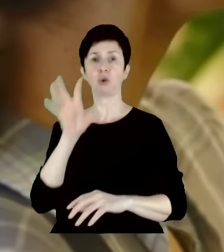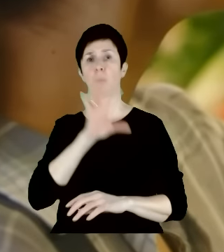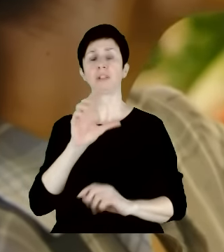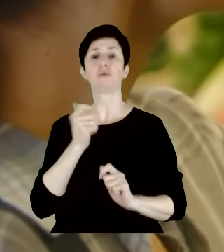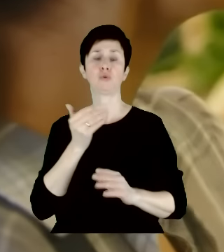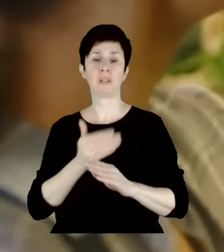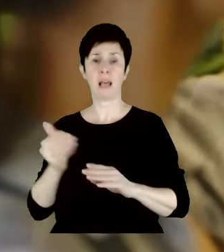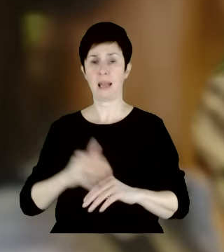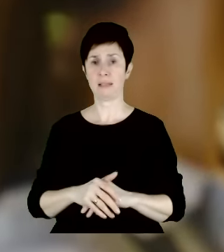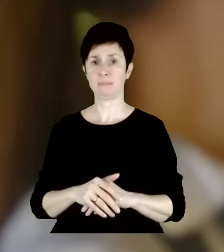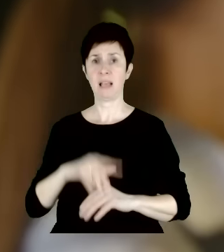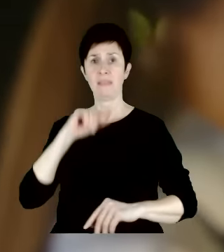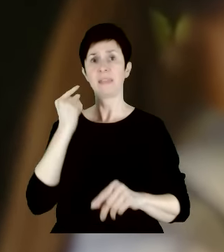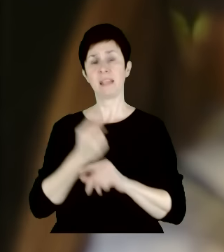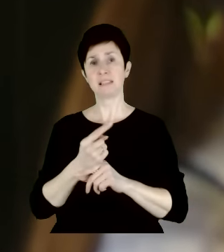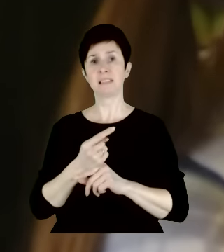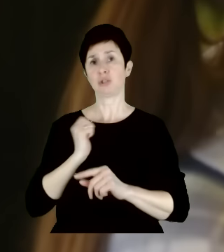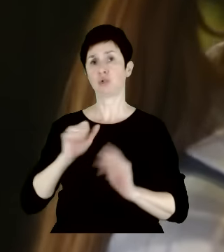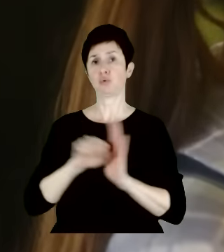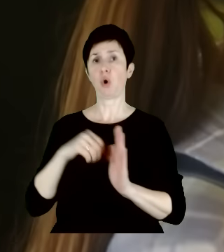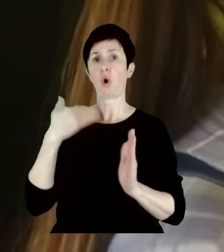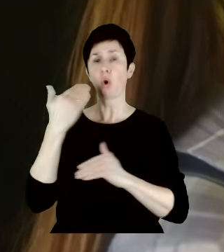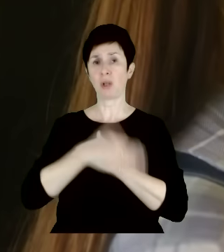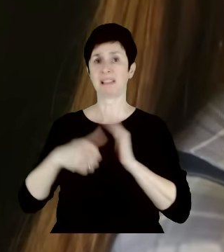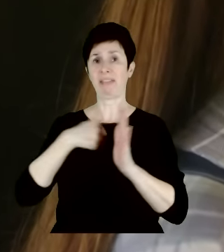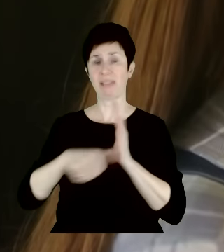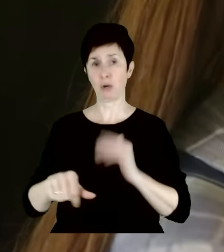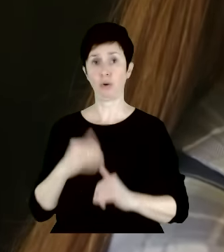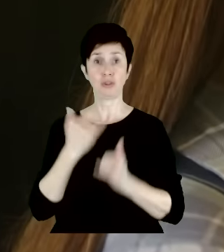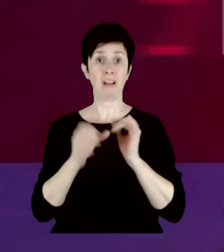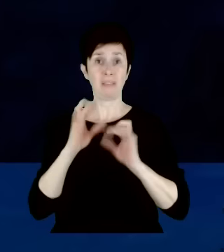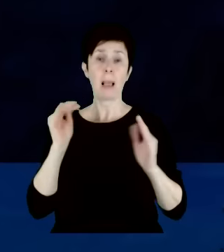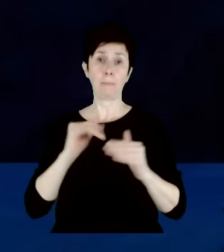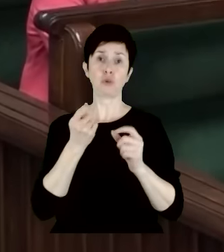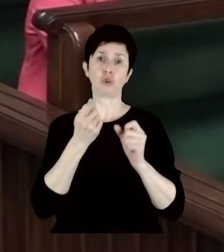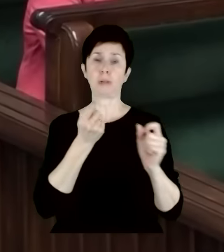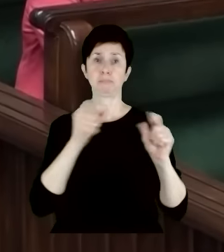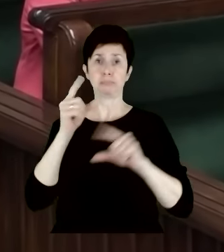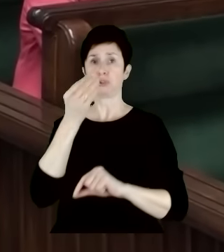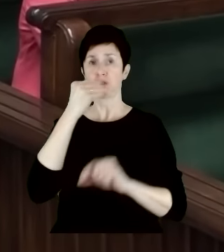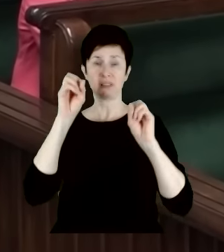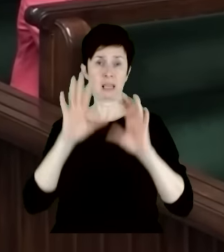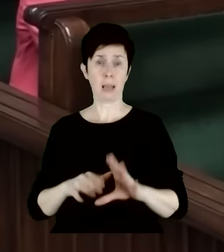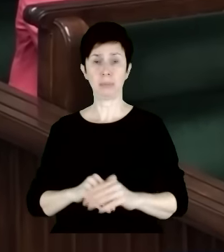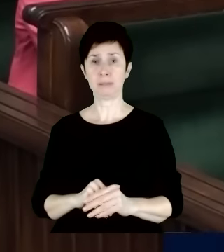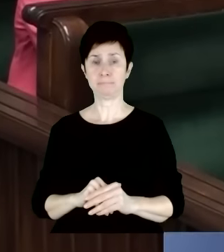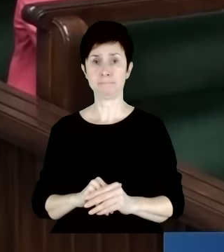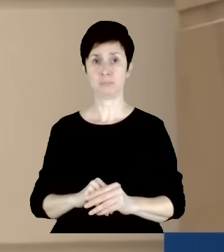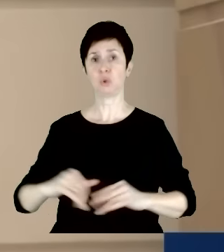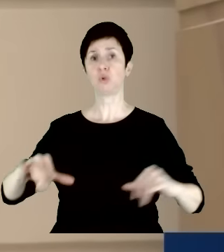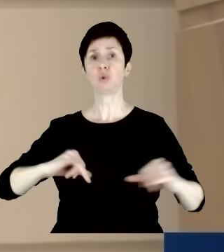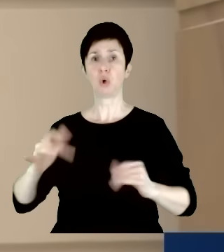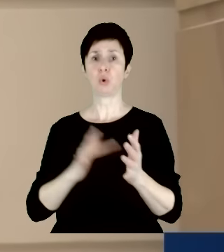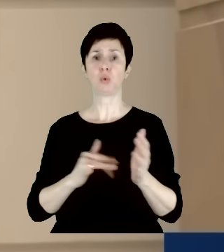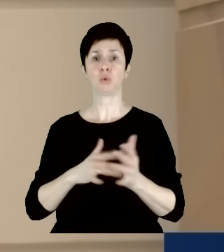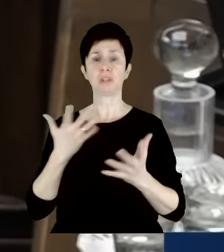dzieje. Decyzja ma zapaść do końca tygodnia. Jeśli tak się stanie, można spodziewać się wyższych cen żywności w sklepach. Rząd Donalda Tuska przed szybkich